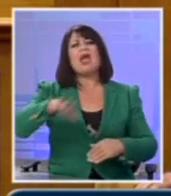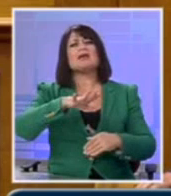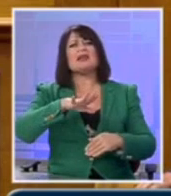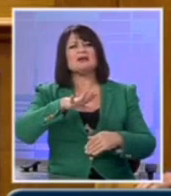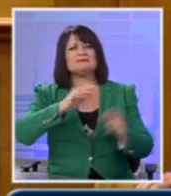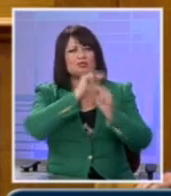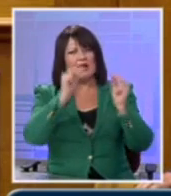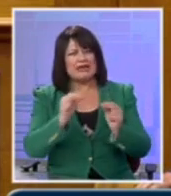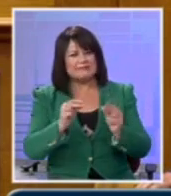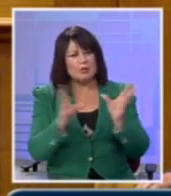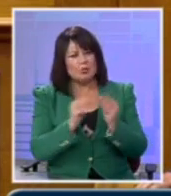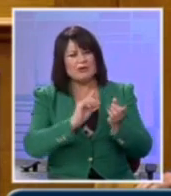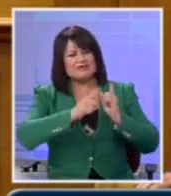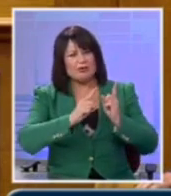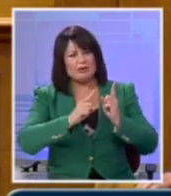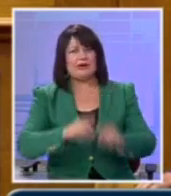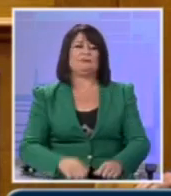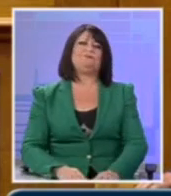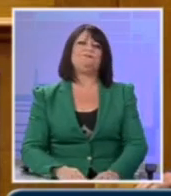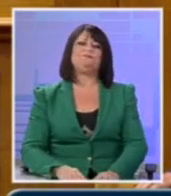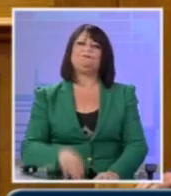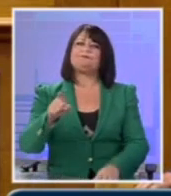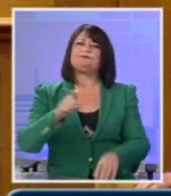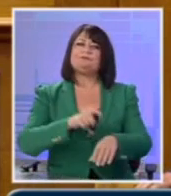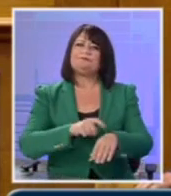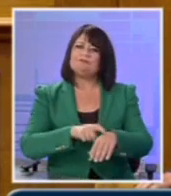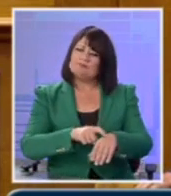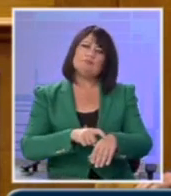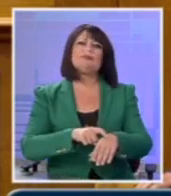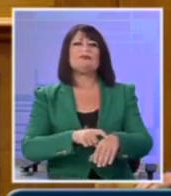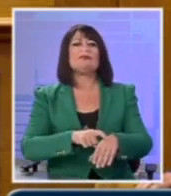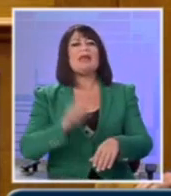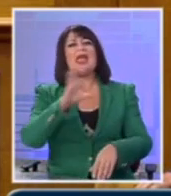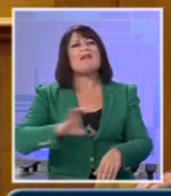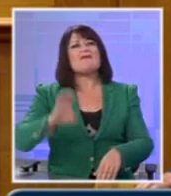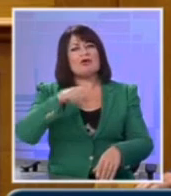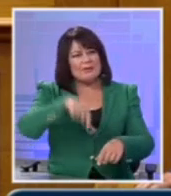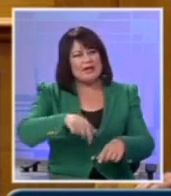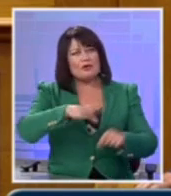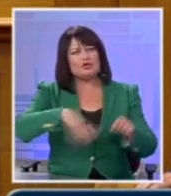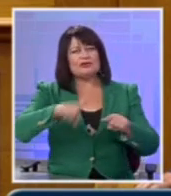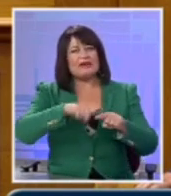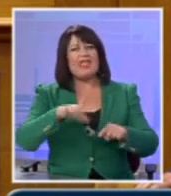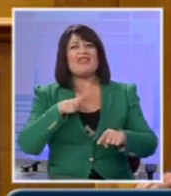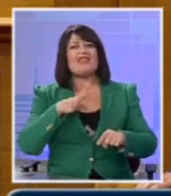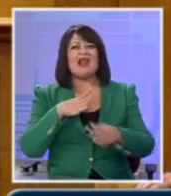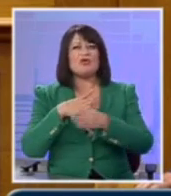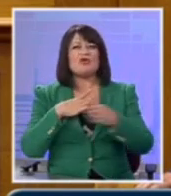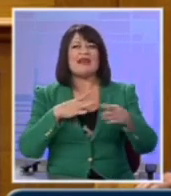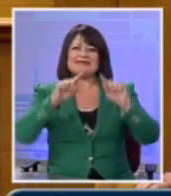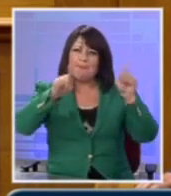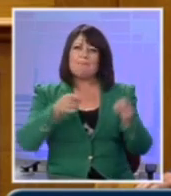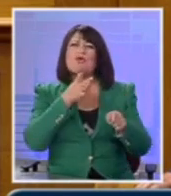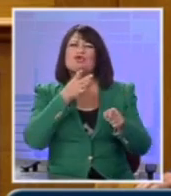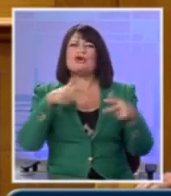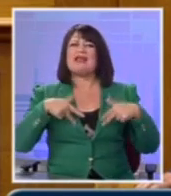συμφωνίας, να ακυρώσουμε την επιχείρηση εκστρατεία εγχώριων και ευρωπαϊκών δυνάμεων που επιδίωξαν και επιδιώκουν την αριστερή παρένθεση στην